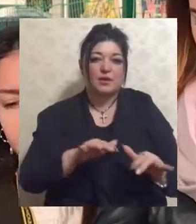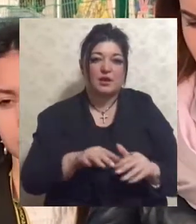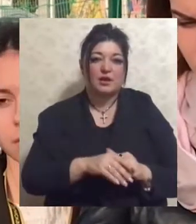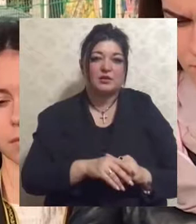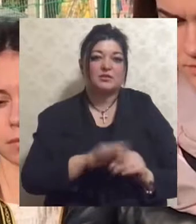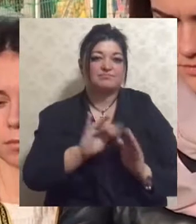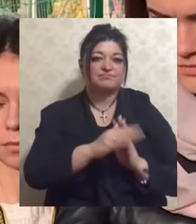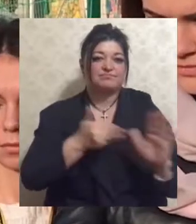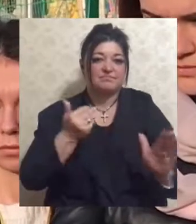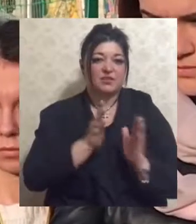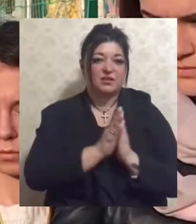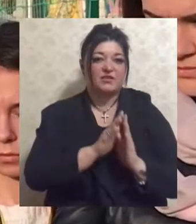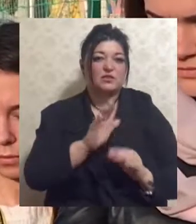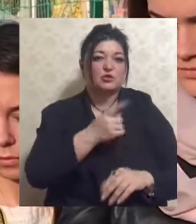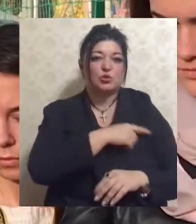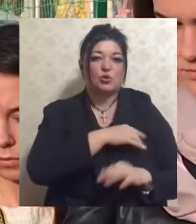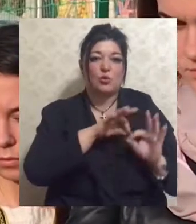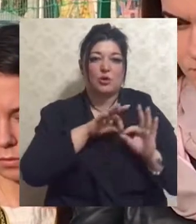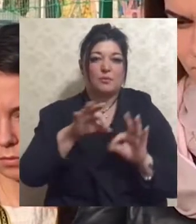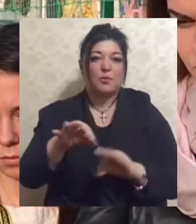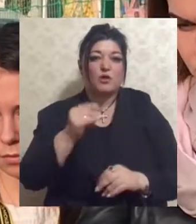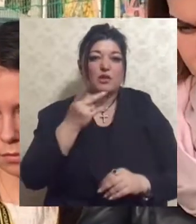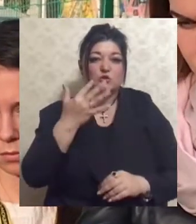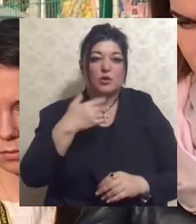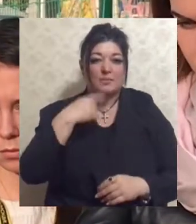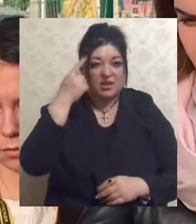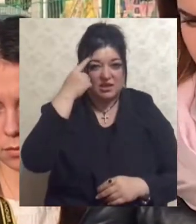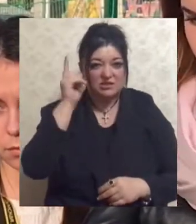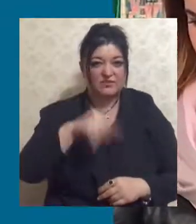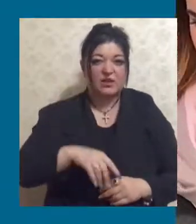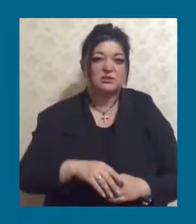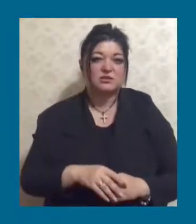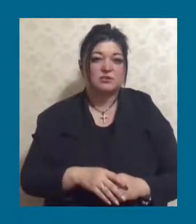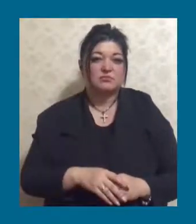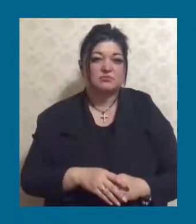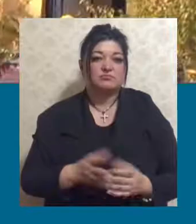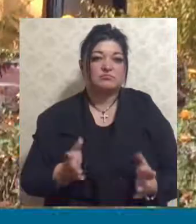помощь. Приехала скорая помощь, насколько мне известно, констатировала гибель.